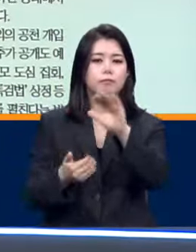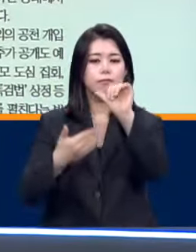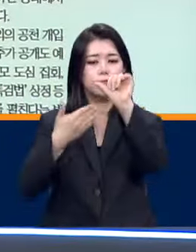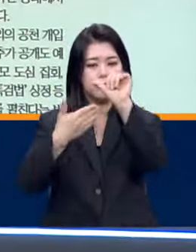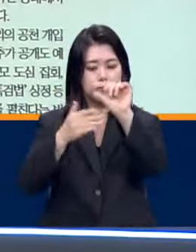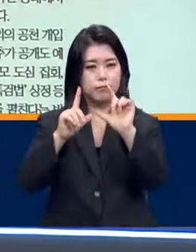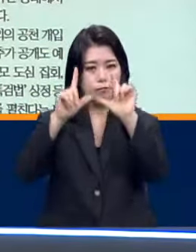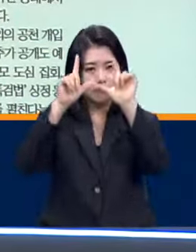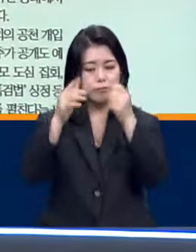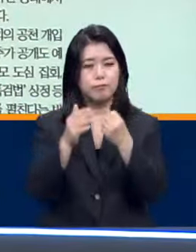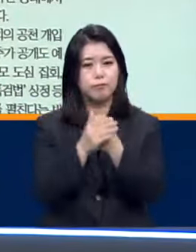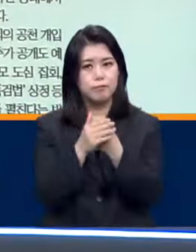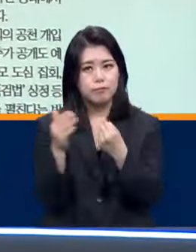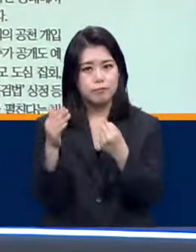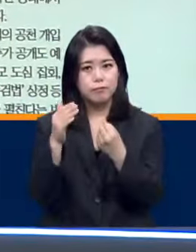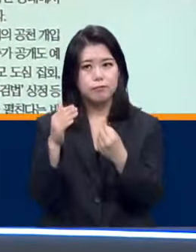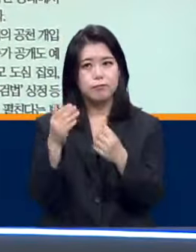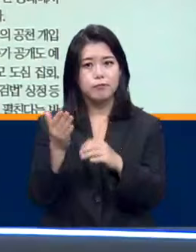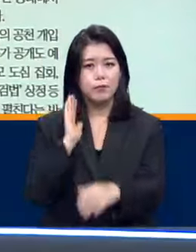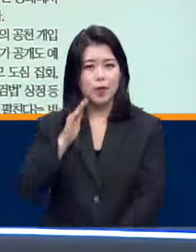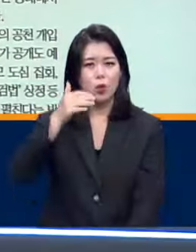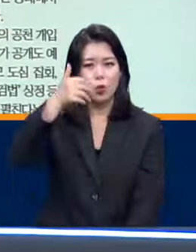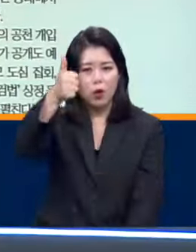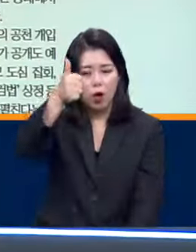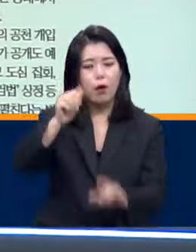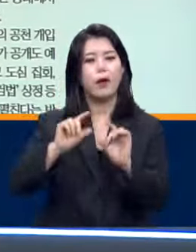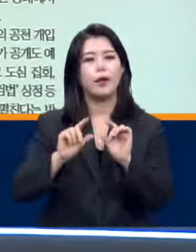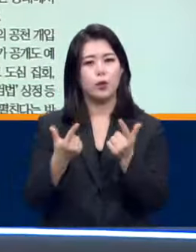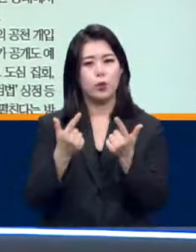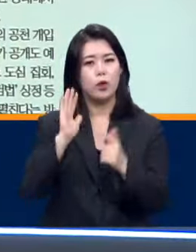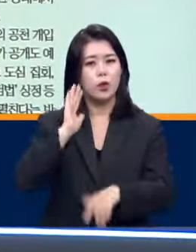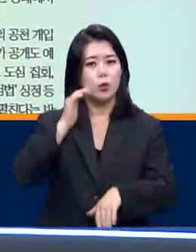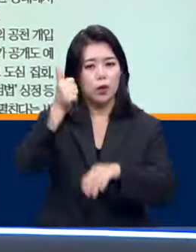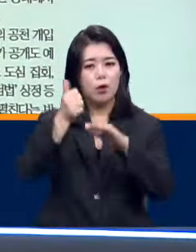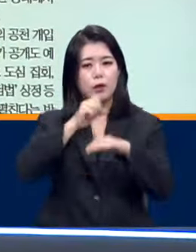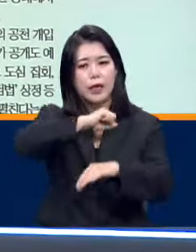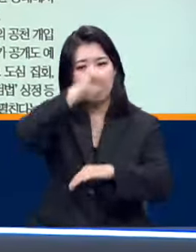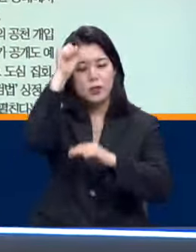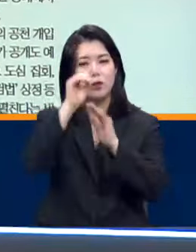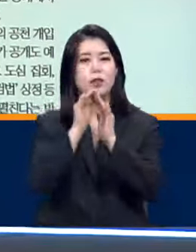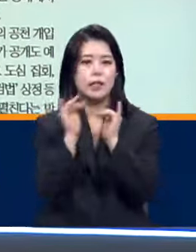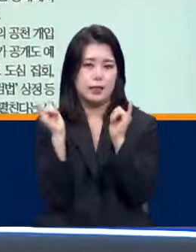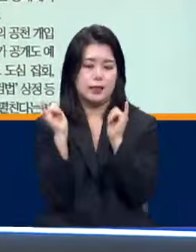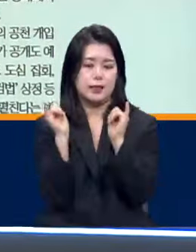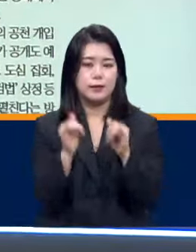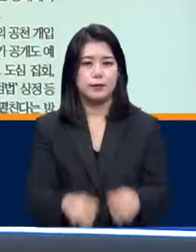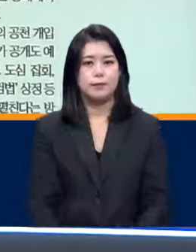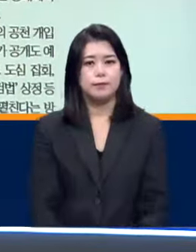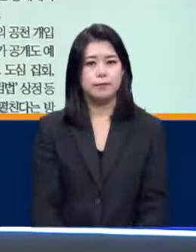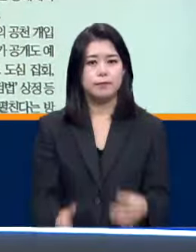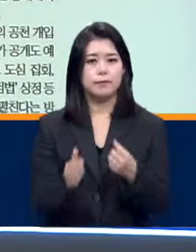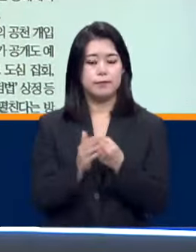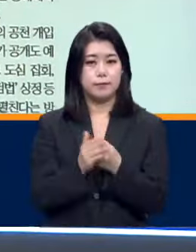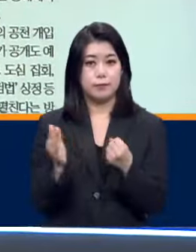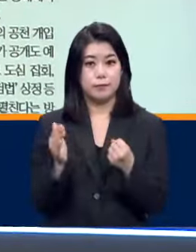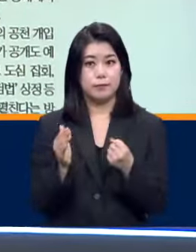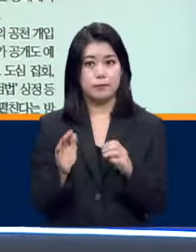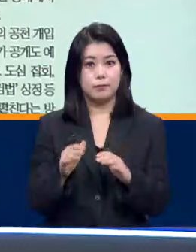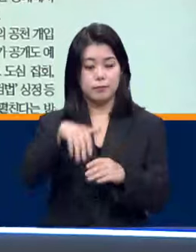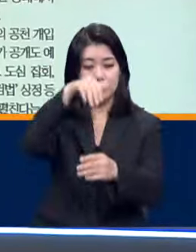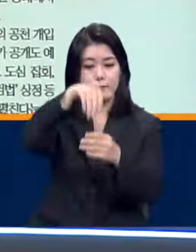일이었기 때문에 이때는 대통령이 아니라 대통령 당선인이 이게 여기에